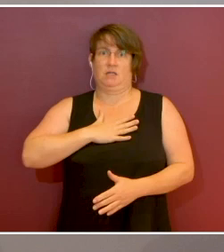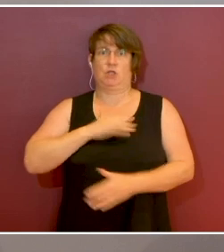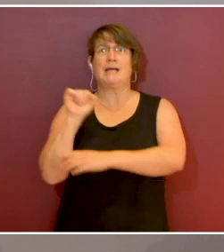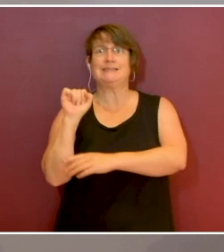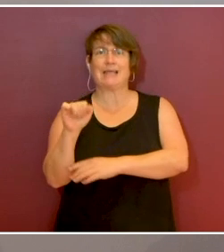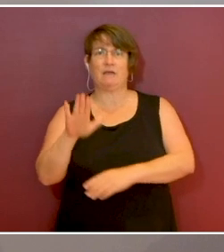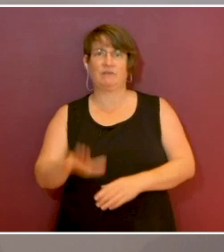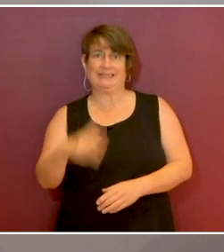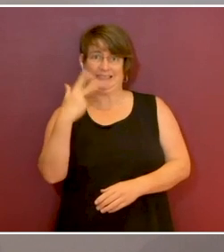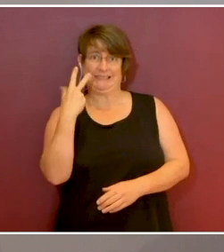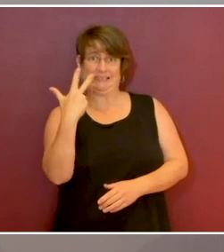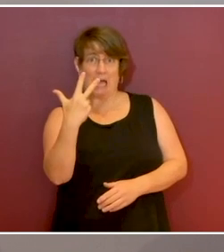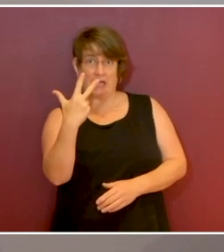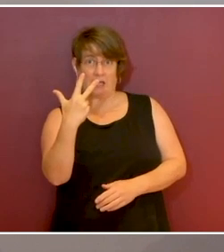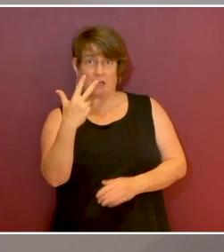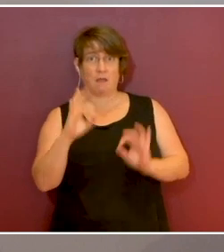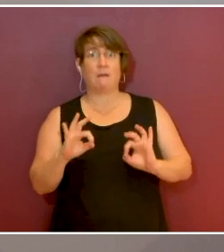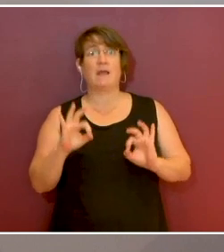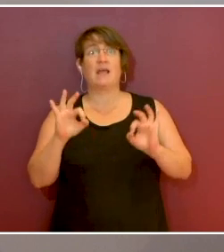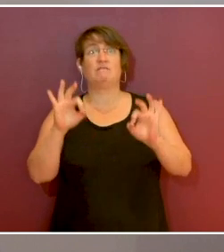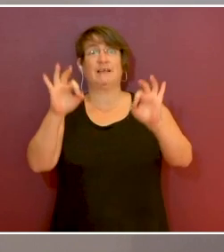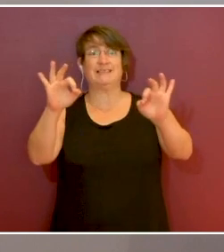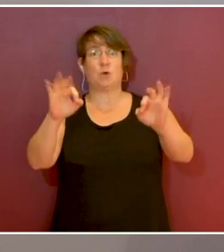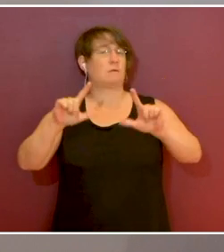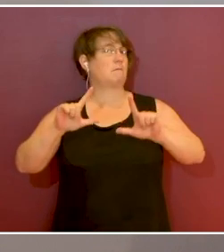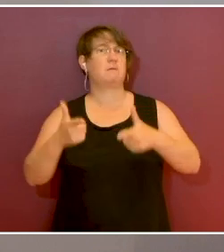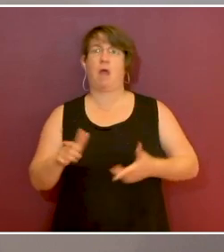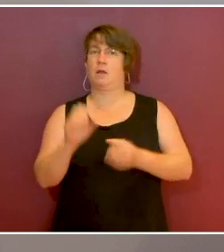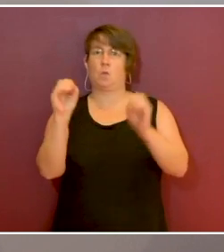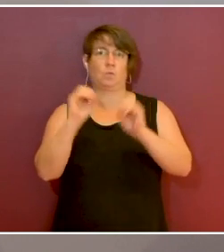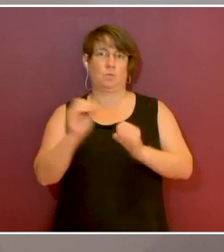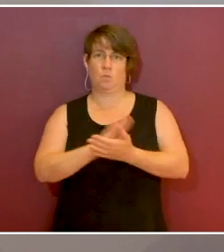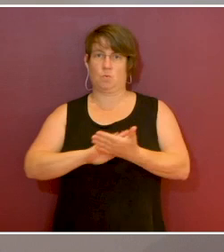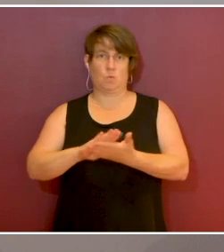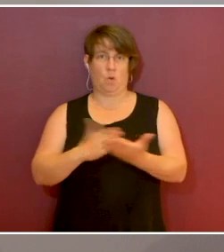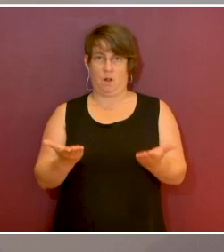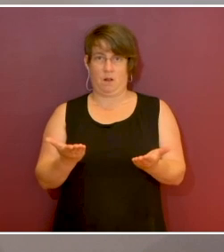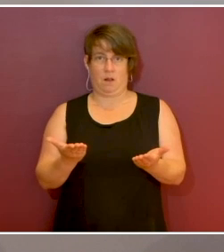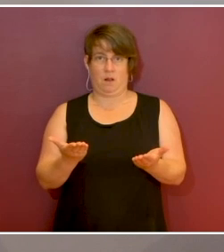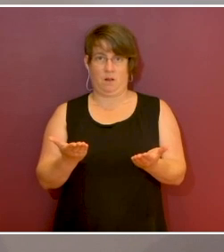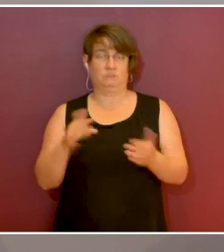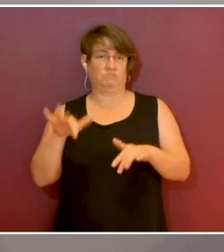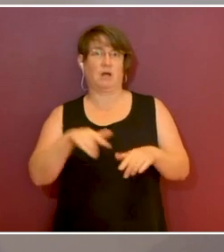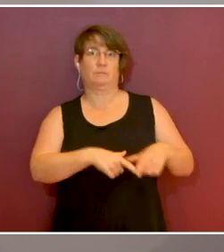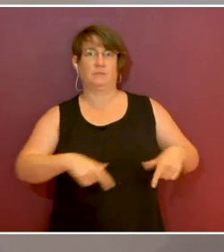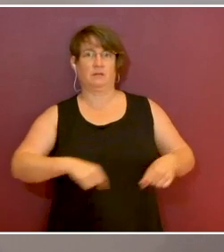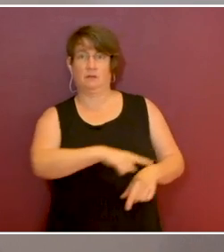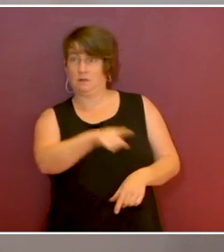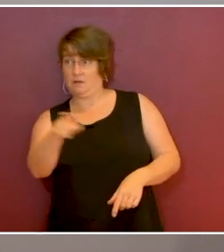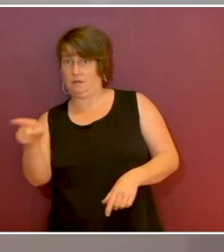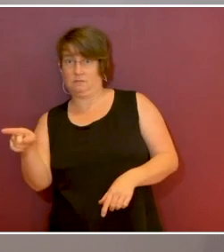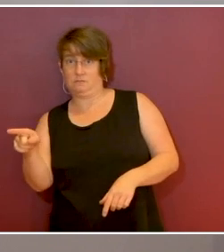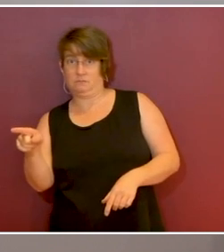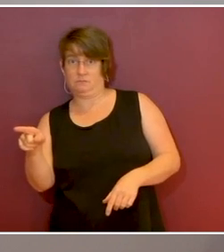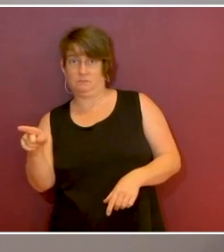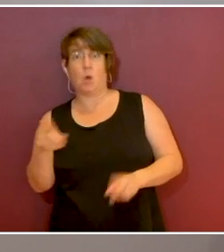keine Infektion gesehen haben in den Kitas, obwohl das ja zu einem Zeitpunkt, wie gesagt,